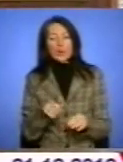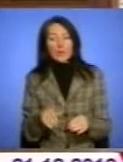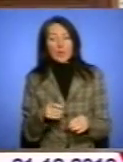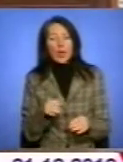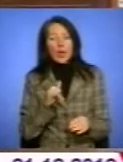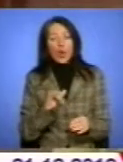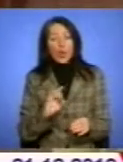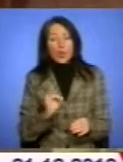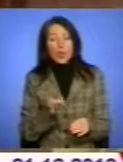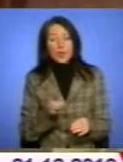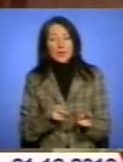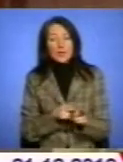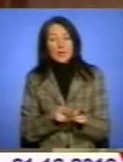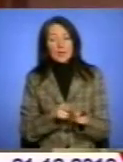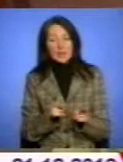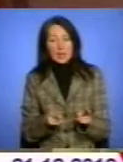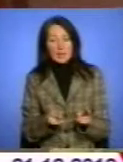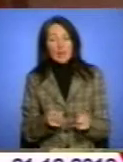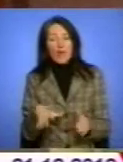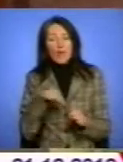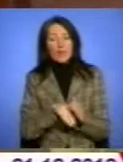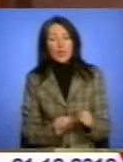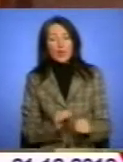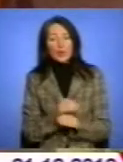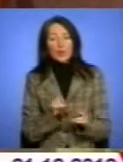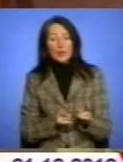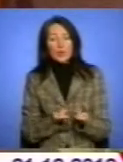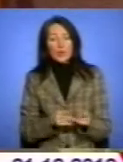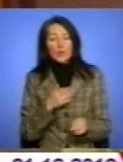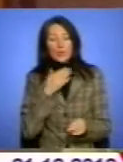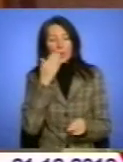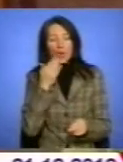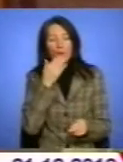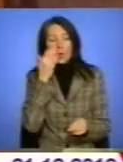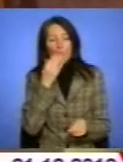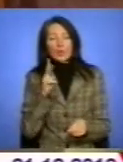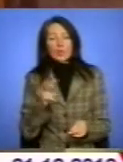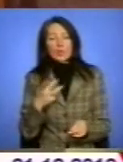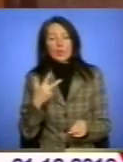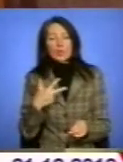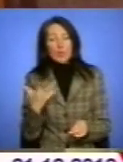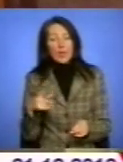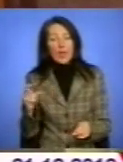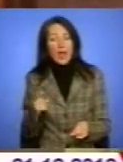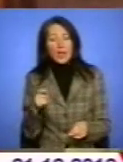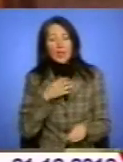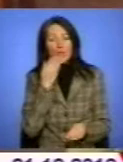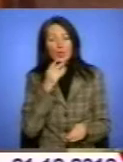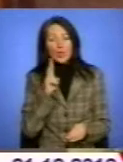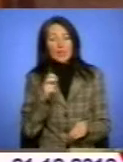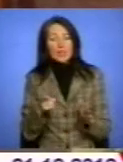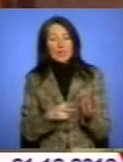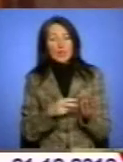усі напрямки. На Ужгород три додаткових поїзда. 225-й Харків-Ужгород,